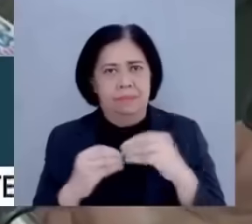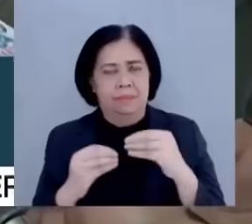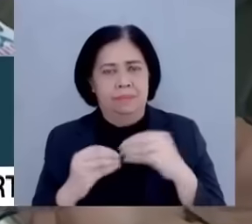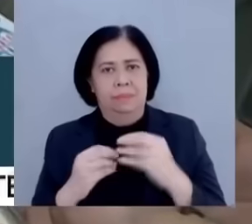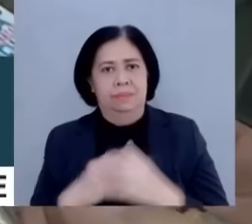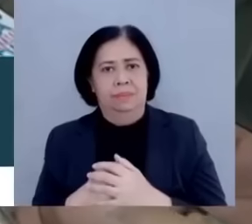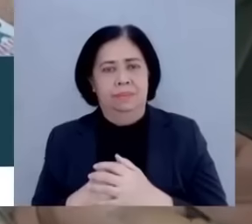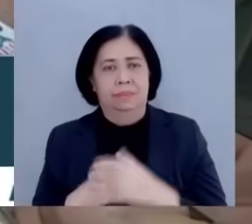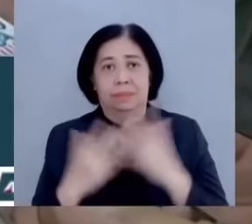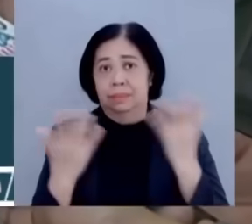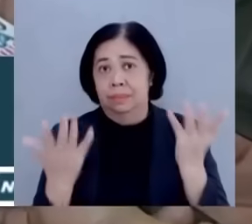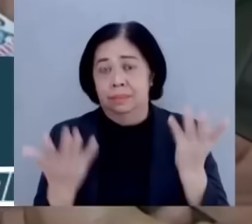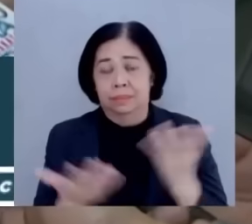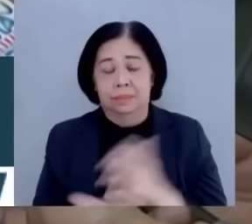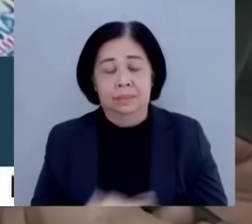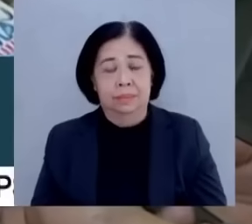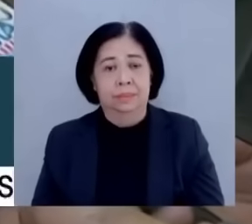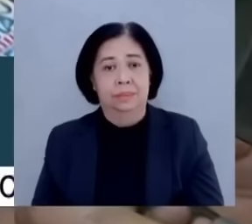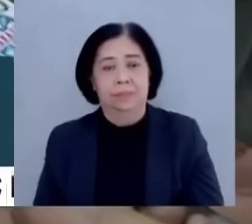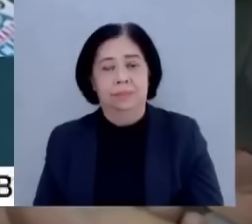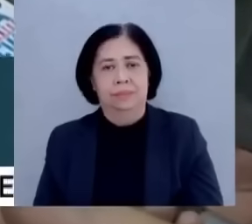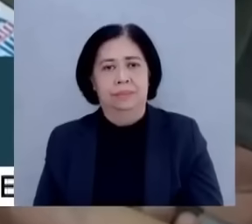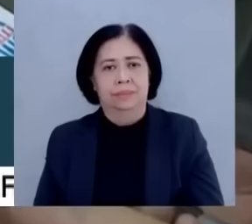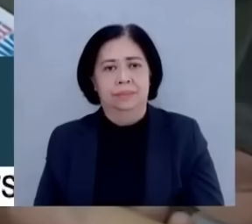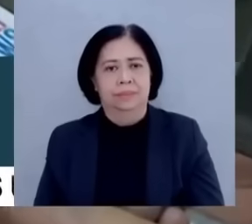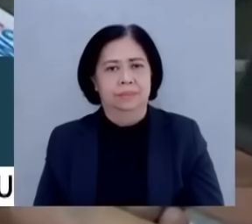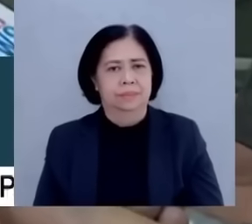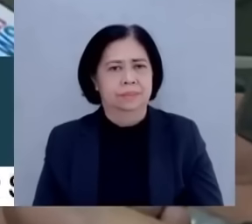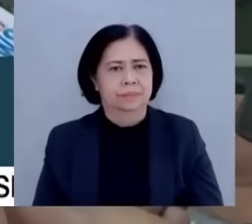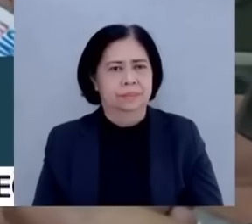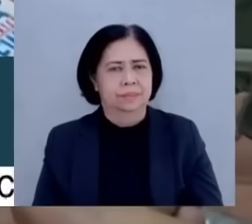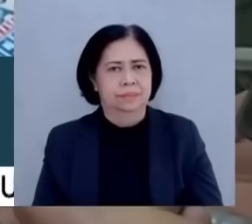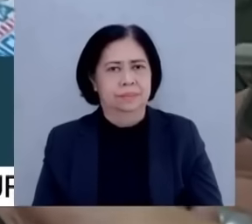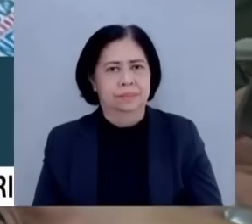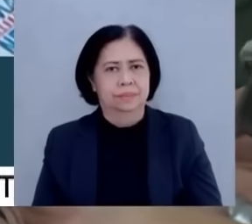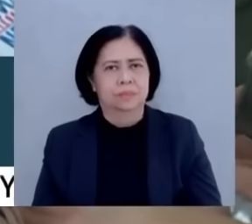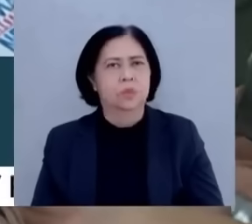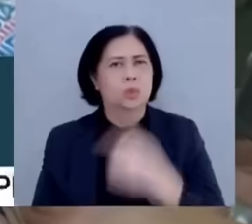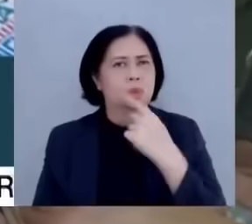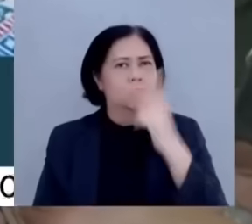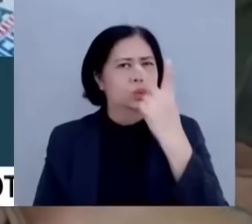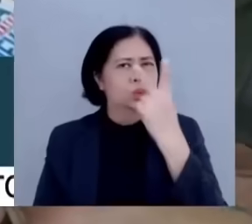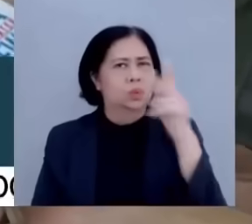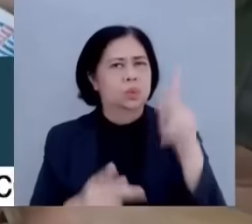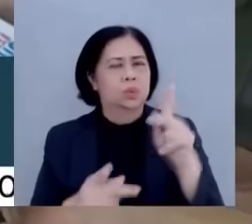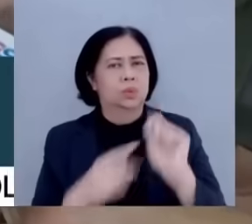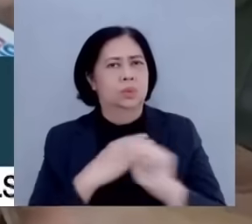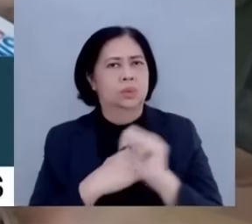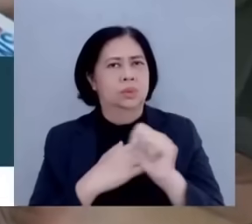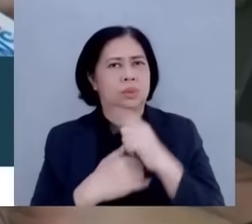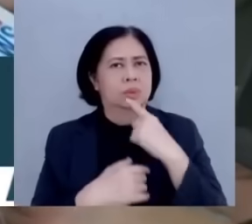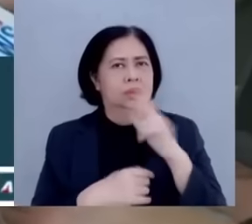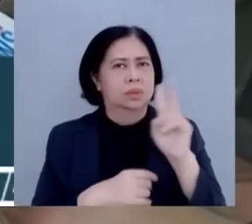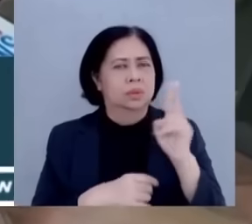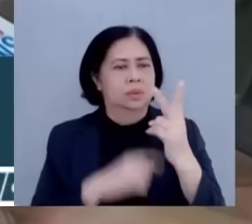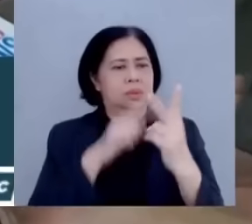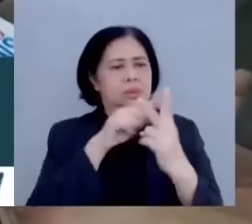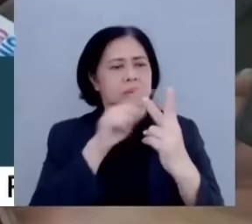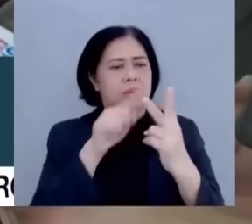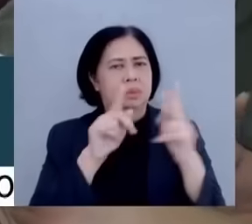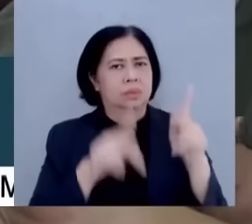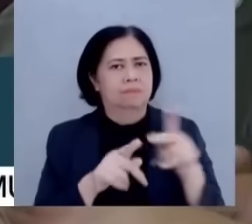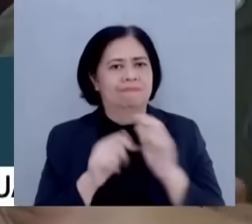Diba? Ano yung intent to fire? Yung mga yung nagsabi sa'yo ng dalawang tao, anong klaseng threat naman yung sinabi sa'yo, yung binarin sa'yo? Hindi